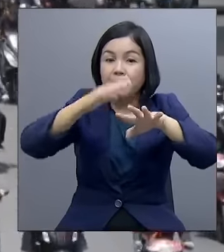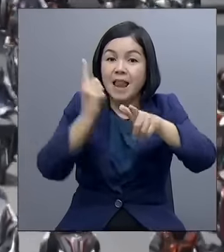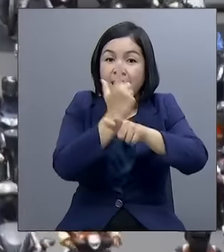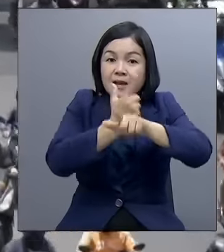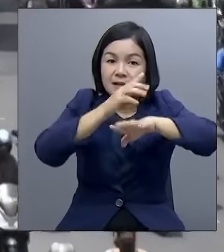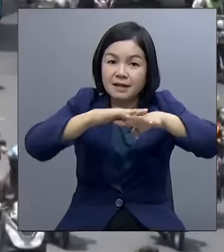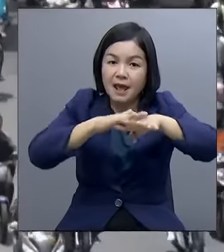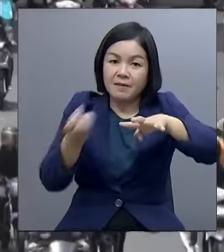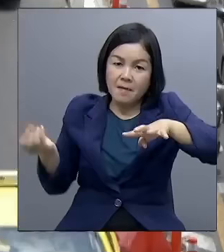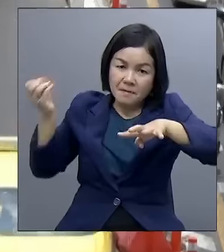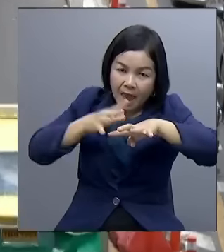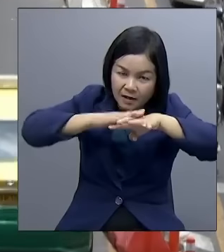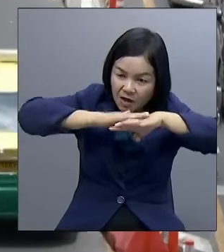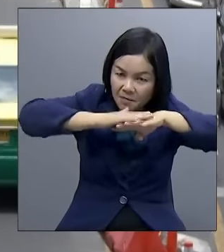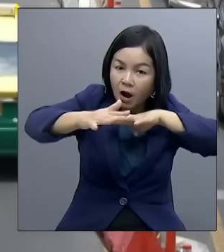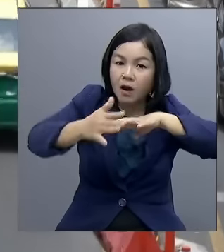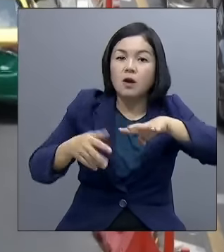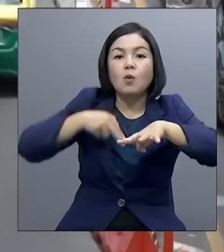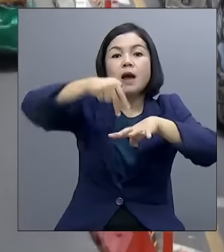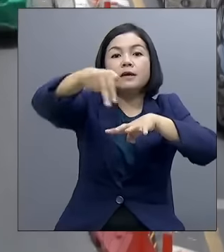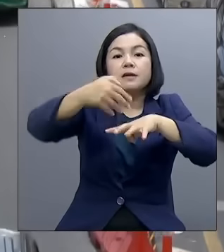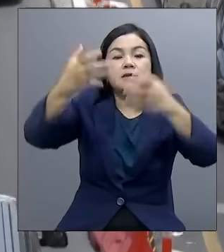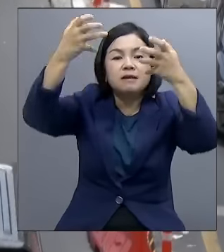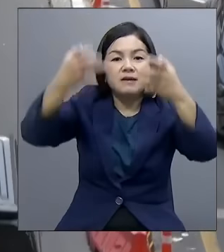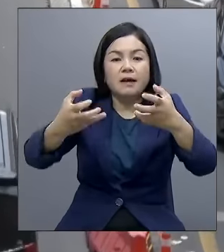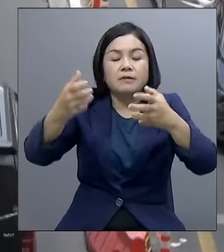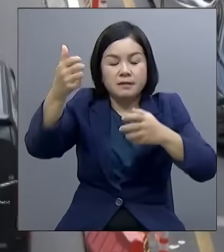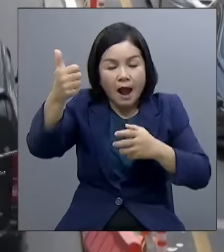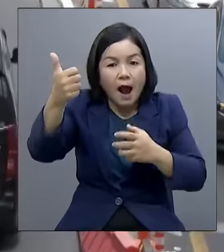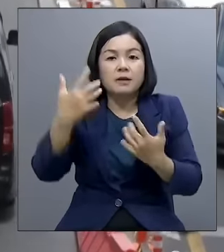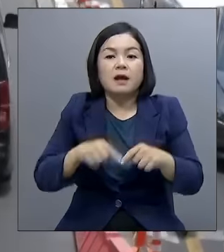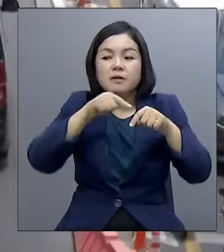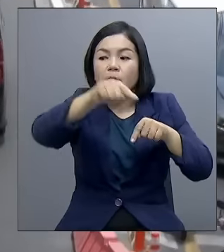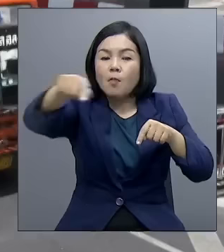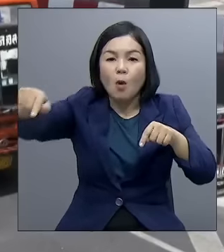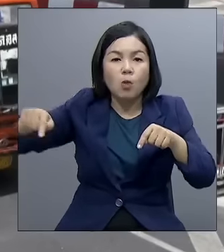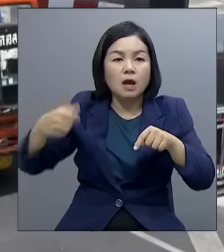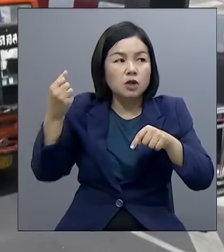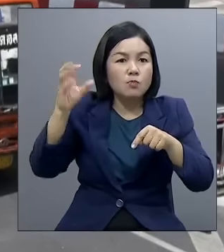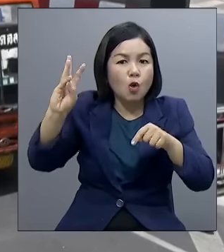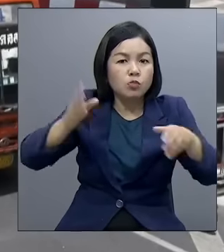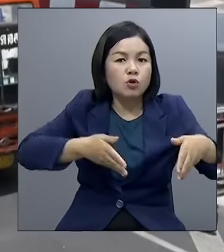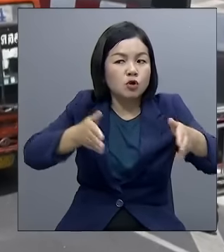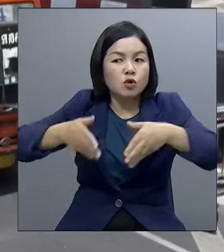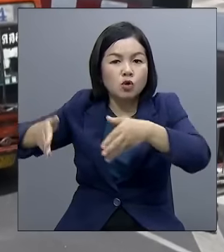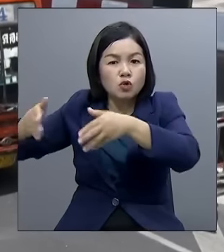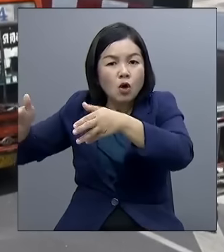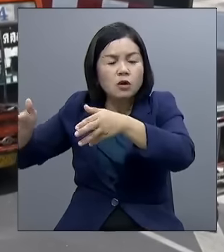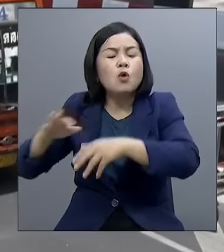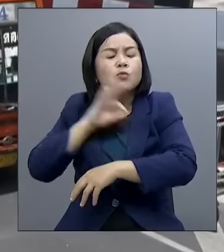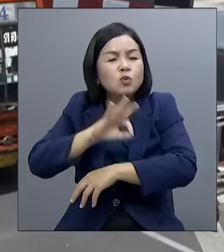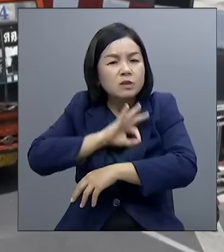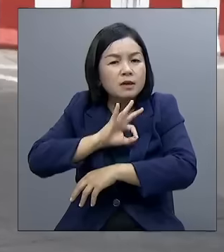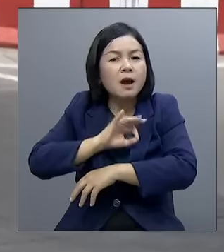หว่างการปรับปรุงทางเส้นทางด้วยมาตรฐานใหม่แบบนี้ก็มีถึง16เส้นทางด้วยกันเรามาฟังเสียงประชาชนผู้ใช้ท